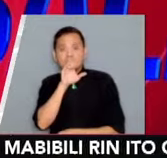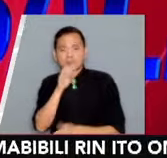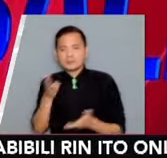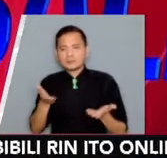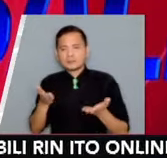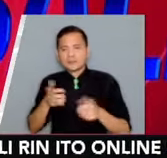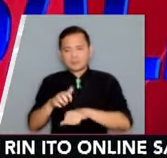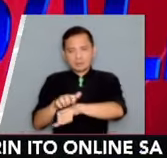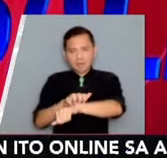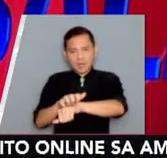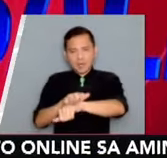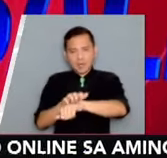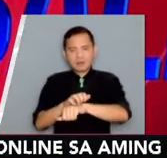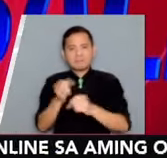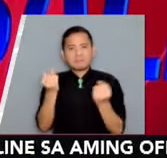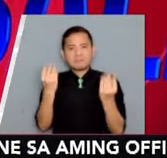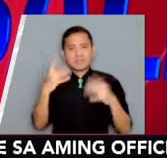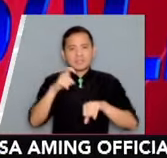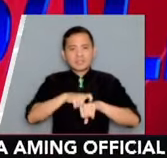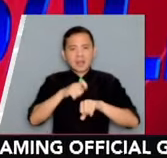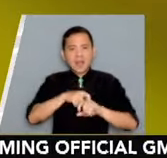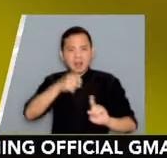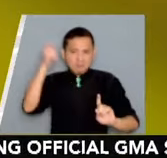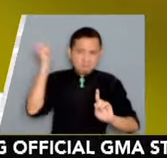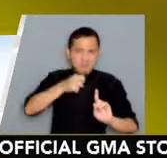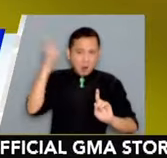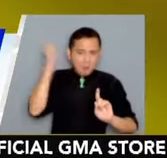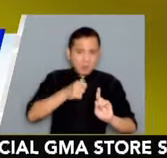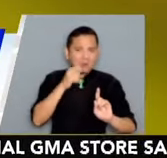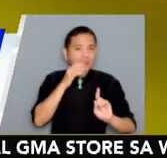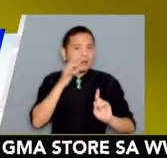pinukpok ang isang kuting sa ulo.